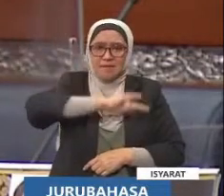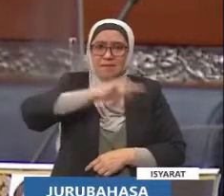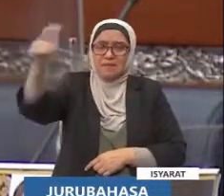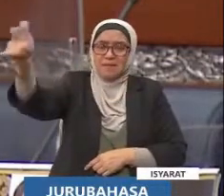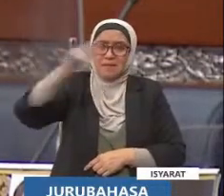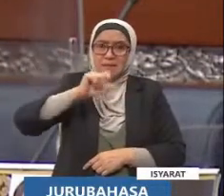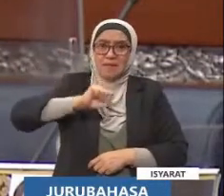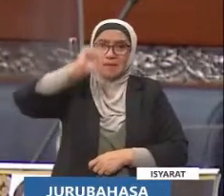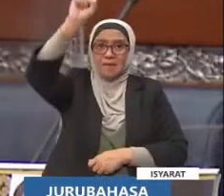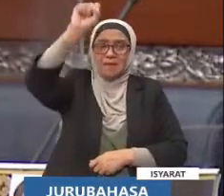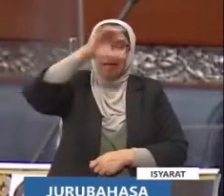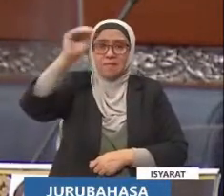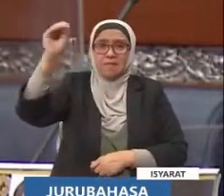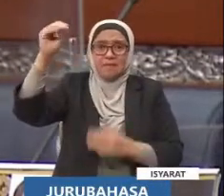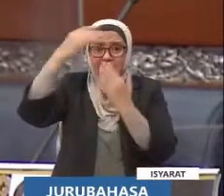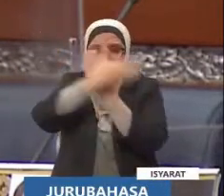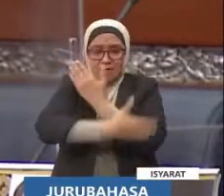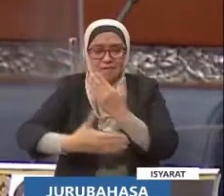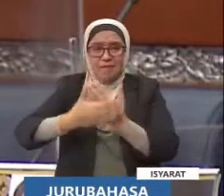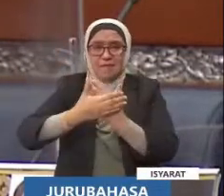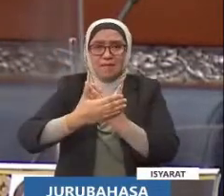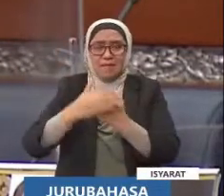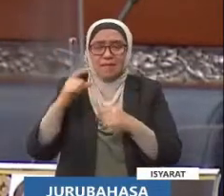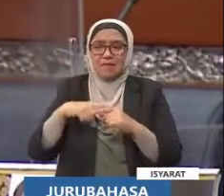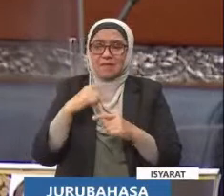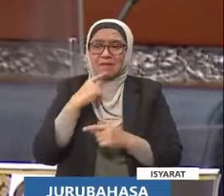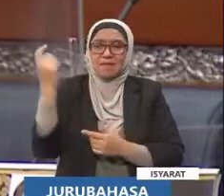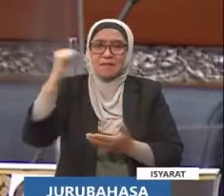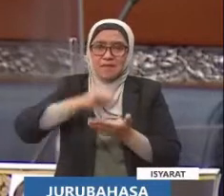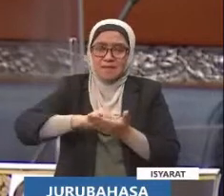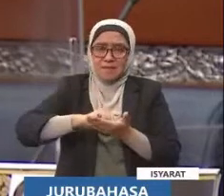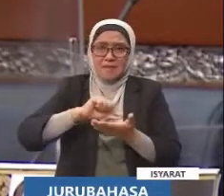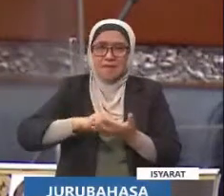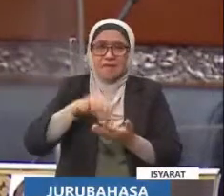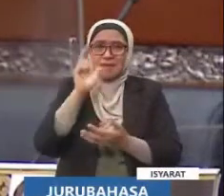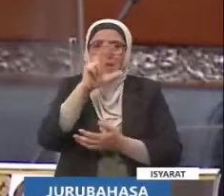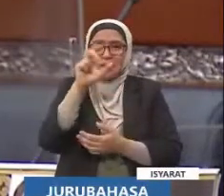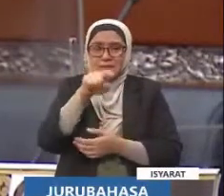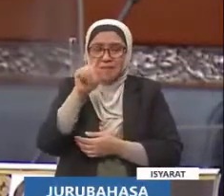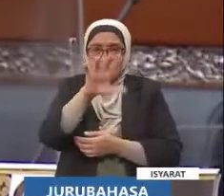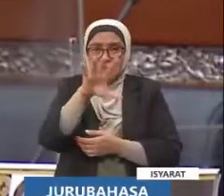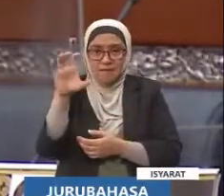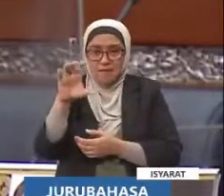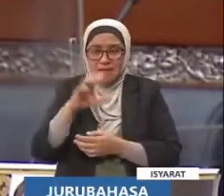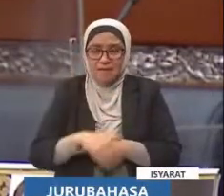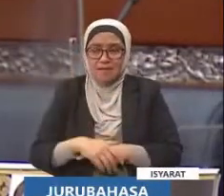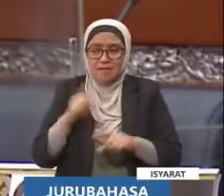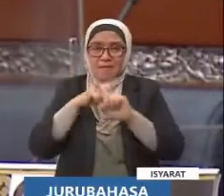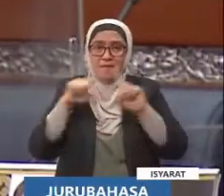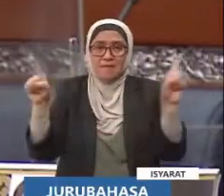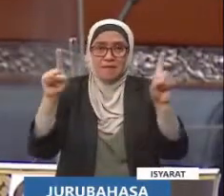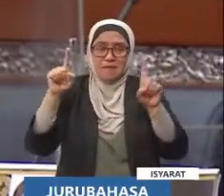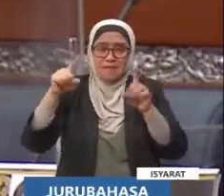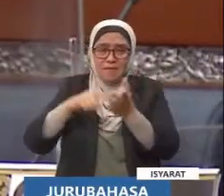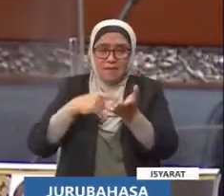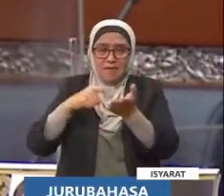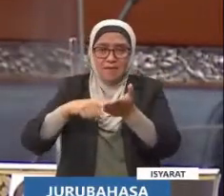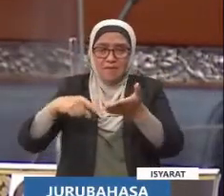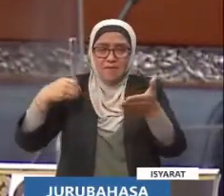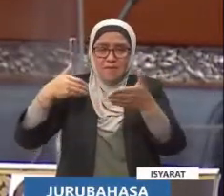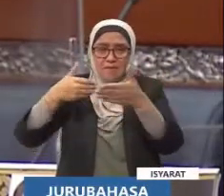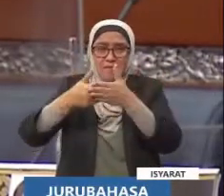semenanjung selalu saya menempah dalam lingkungan 300 hingga ke-500 tetapi Adakalanya sehingga